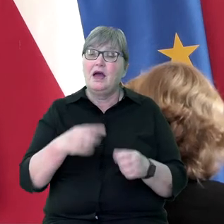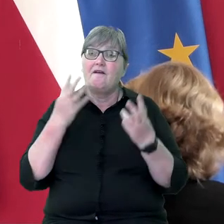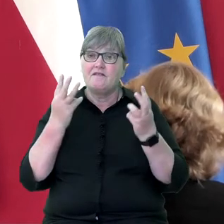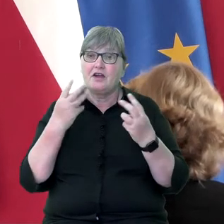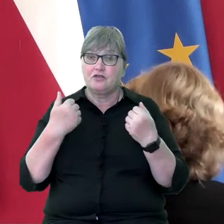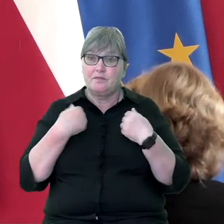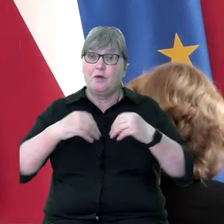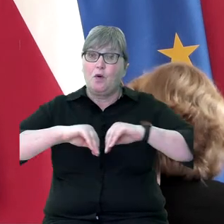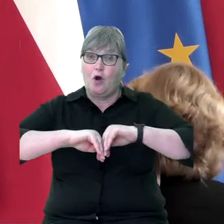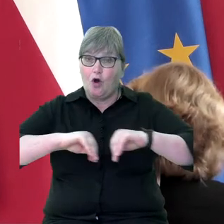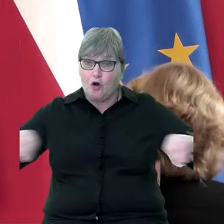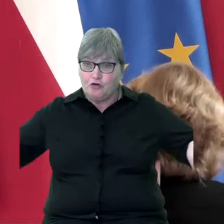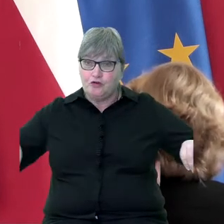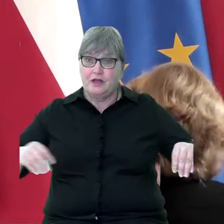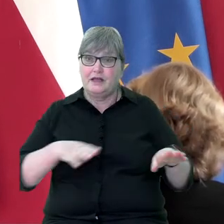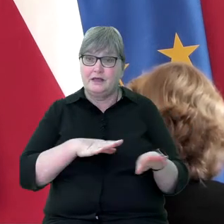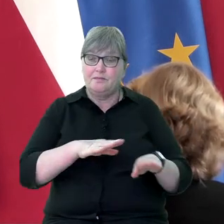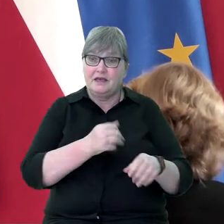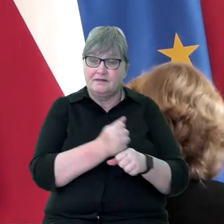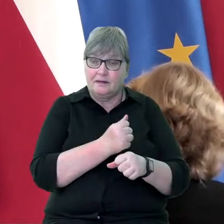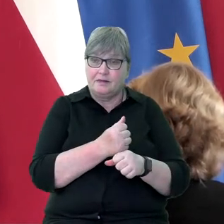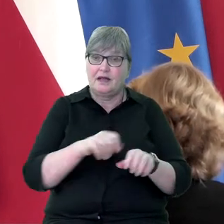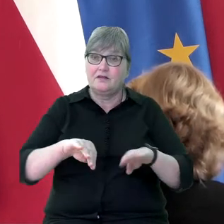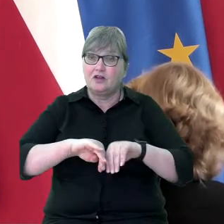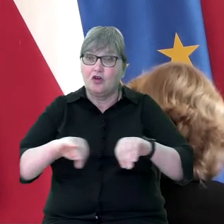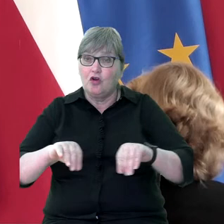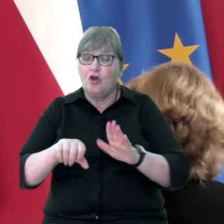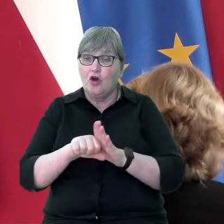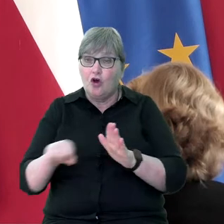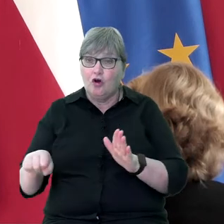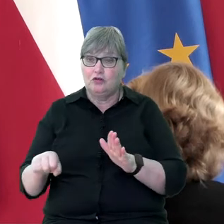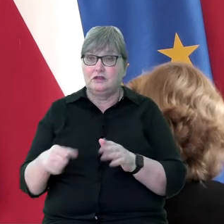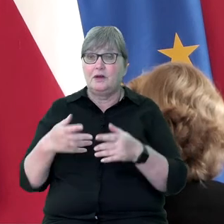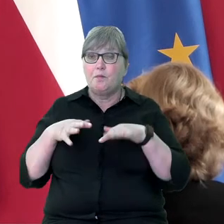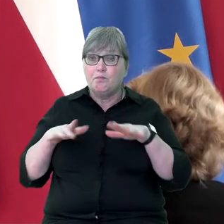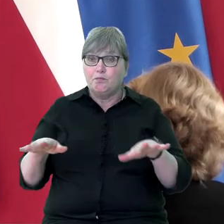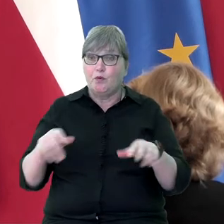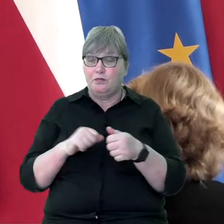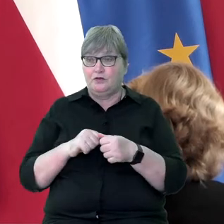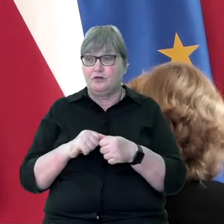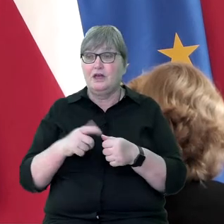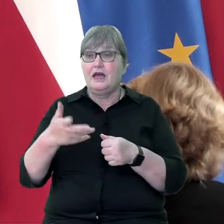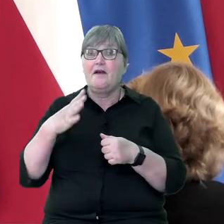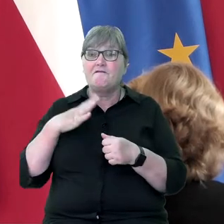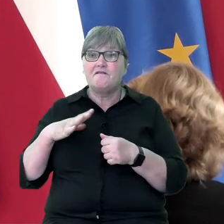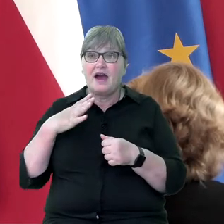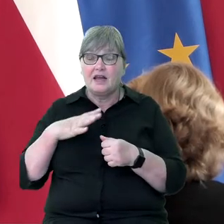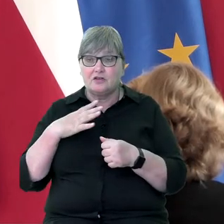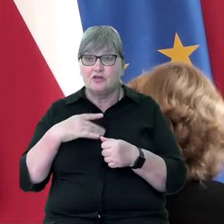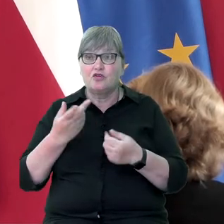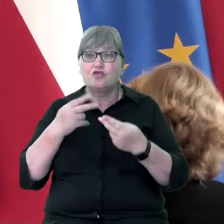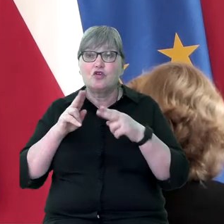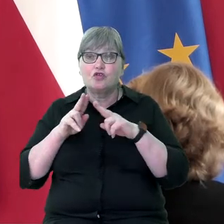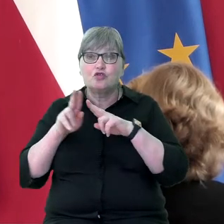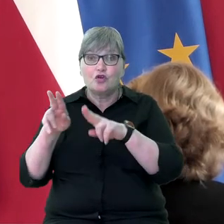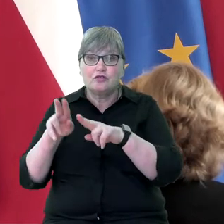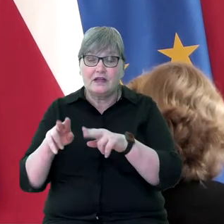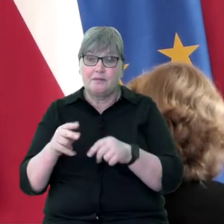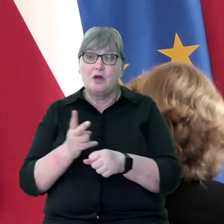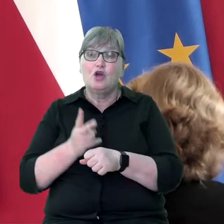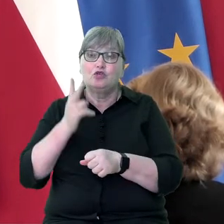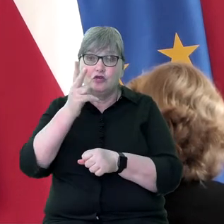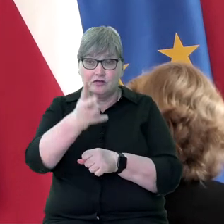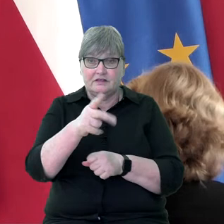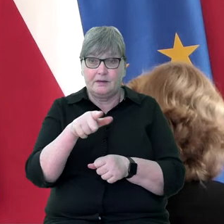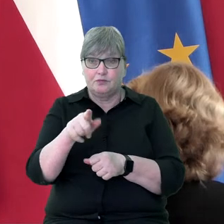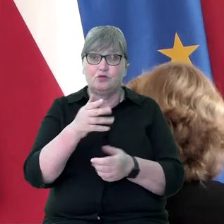urzędniczych, zasadę fachowości i profesjonalizmu, a także otwartości w dostępie do służby publicznej, czyli takiej